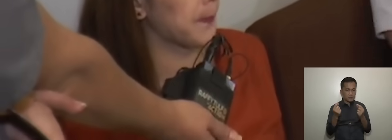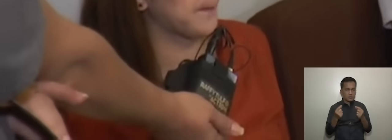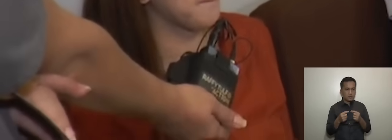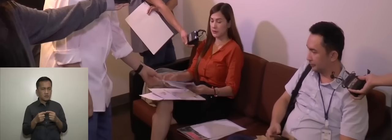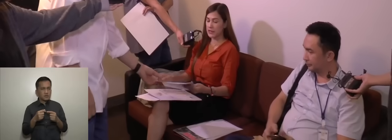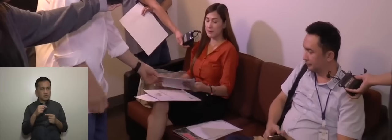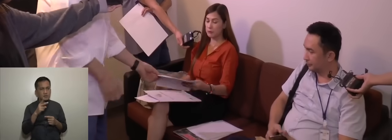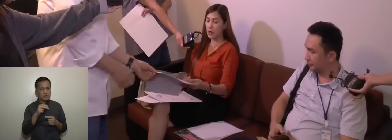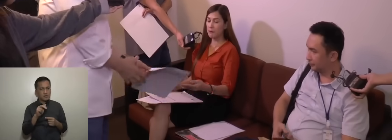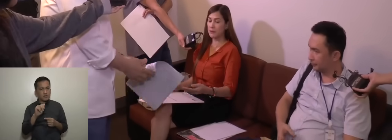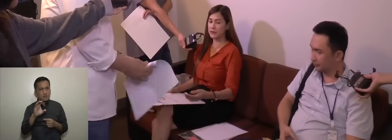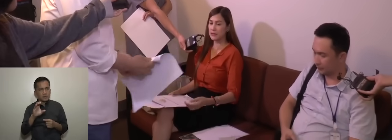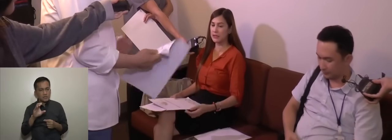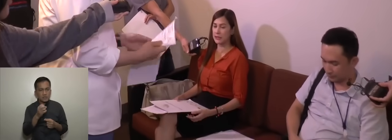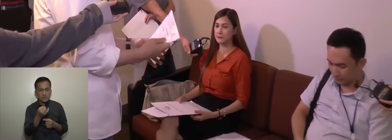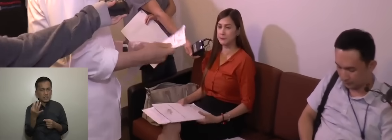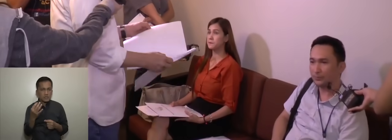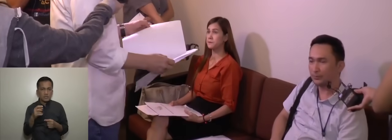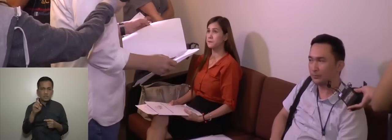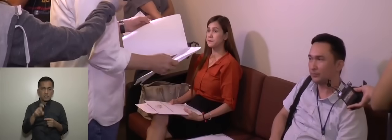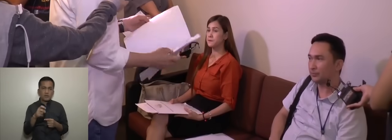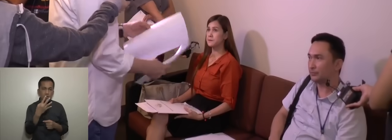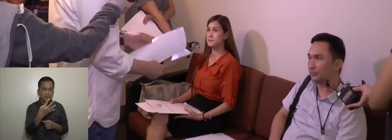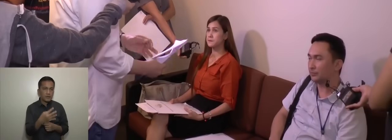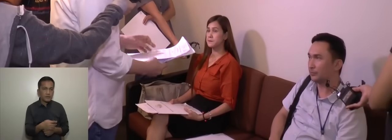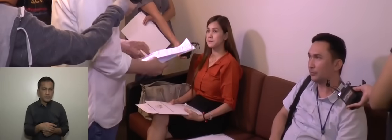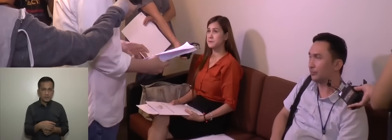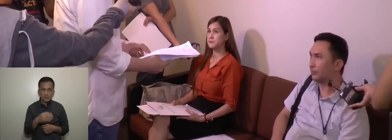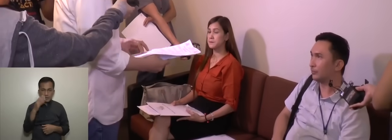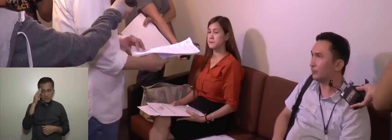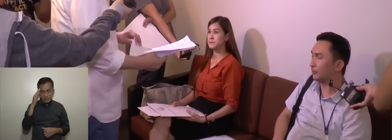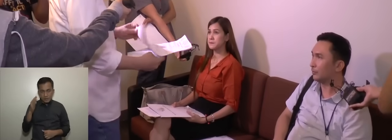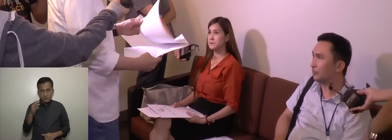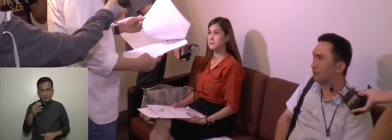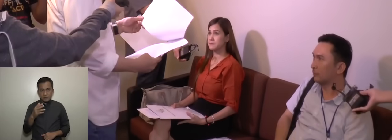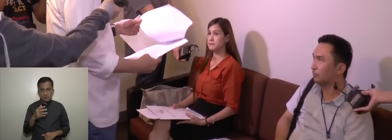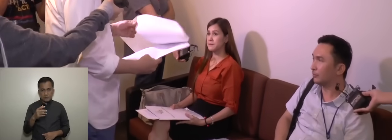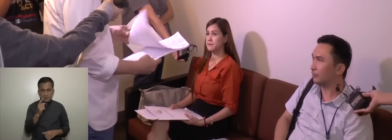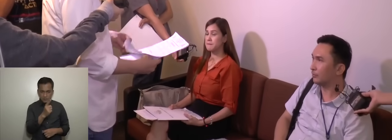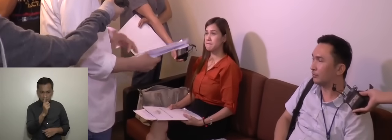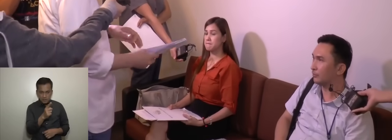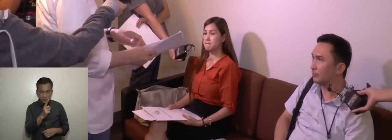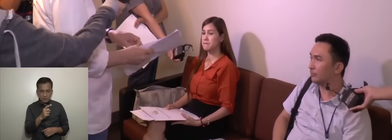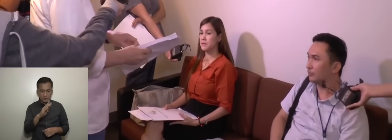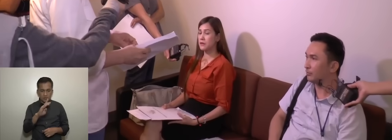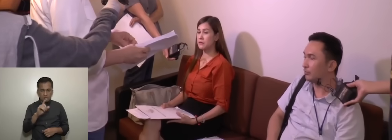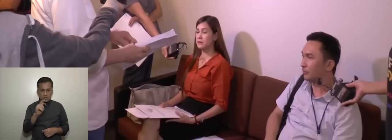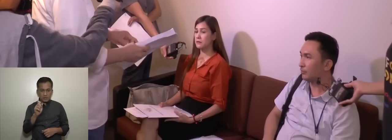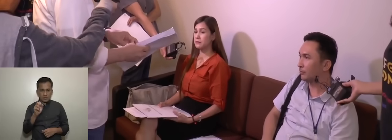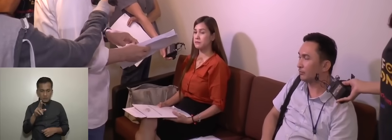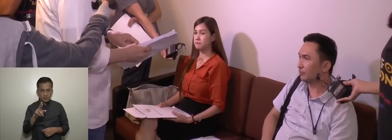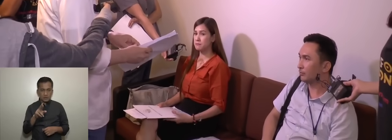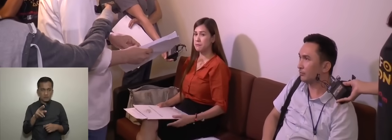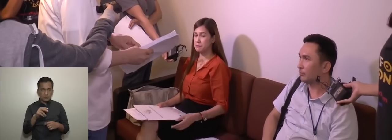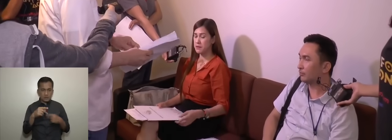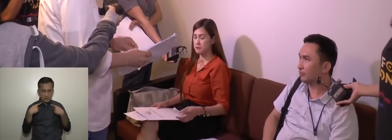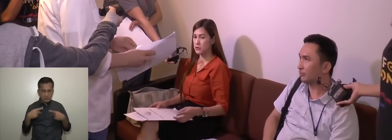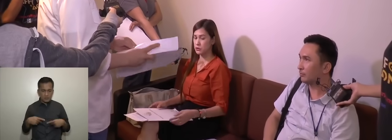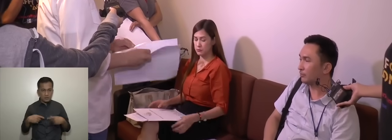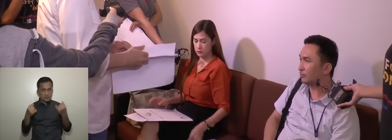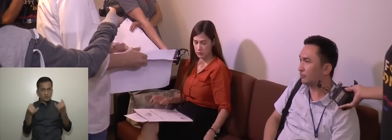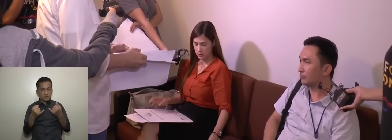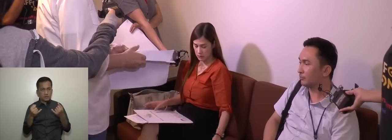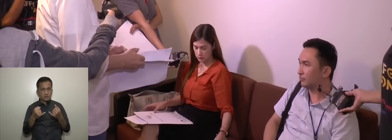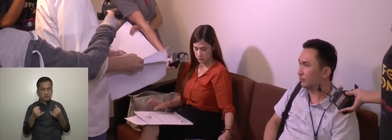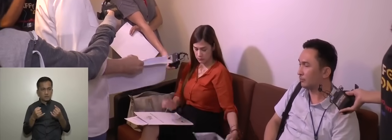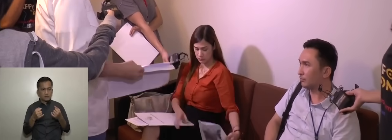Ilang bawsi ba yan? Dapat po apat yan eh. Okay, sir, meron nga dito, threats, pinablatter niya. Tapos physical injury. May